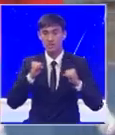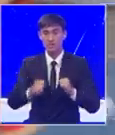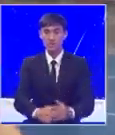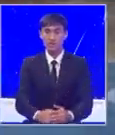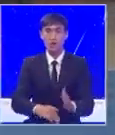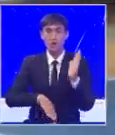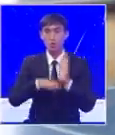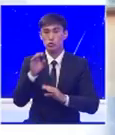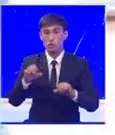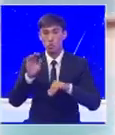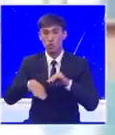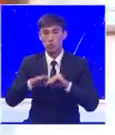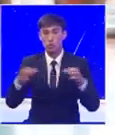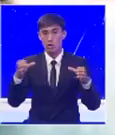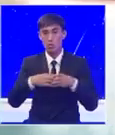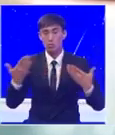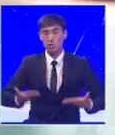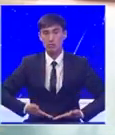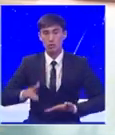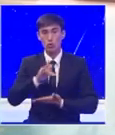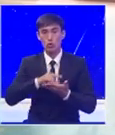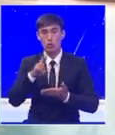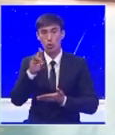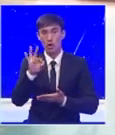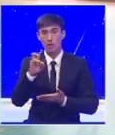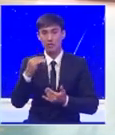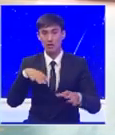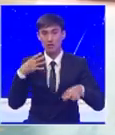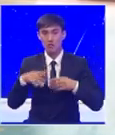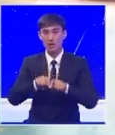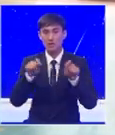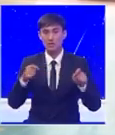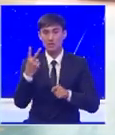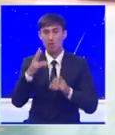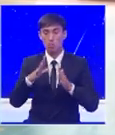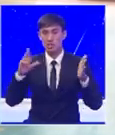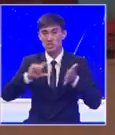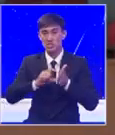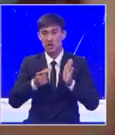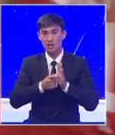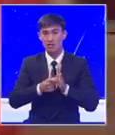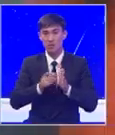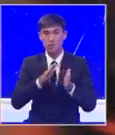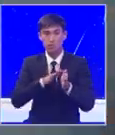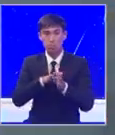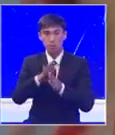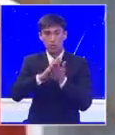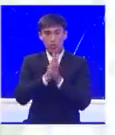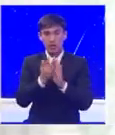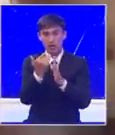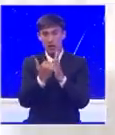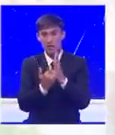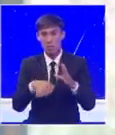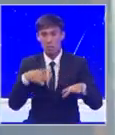из лучших баскетбольных команд проживает в городе Конаев. Для их тренировок здесь открыты два просторных зала. Но из-за плотного графика зачастую их